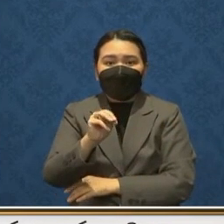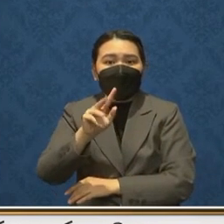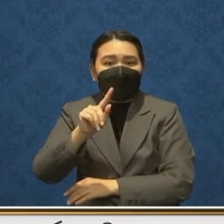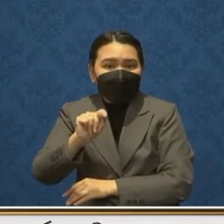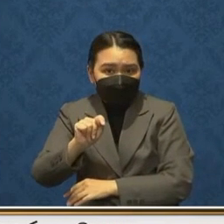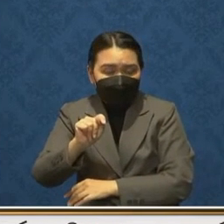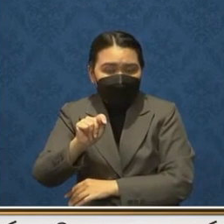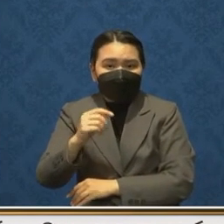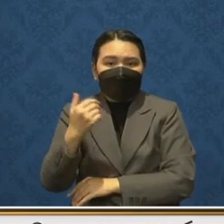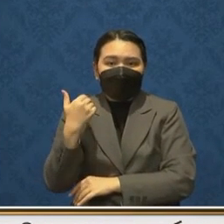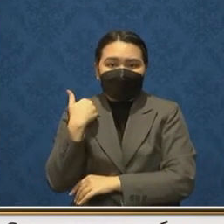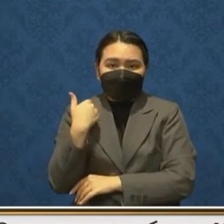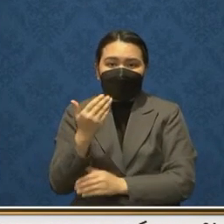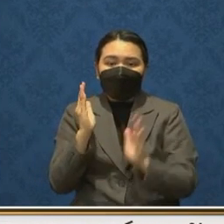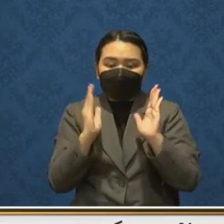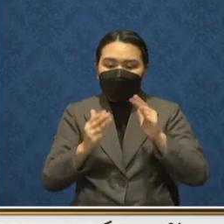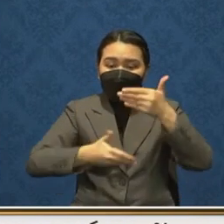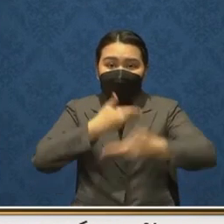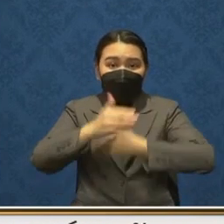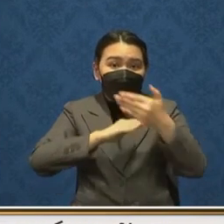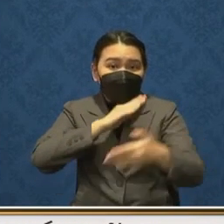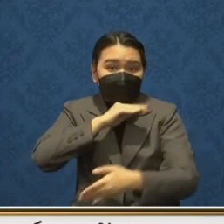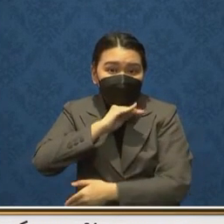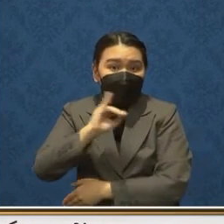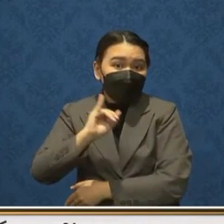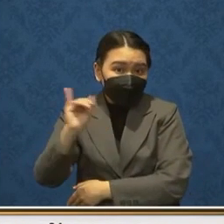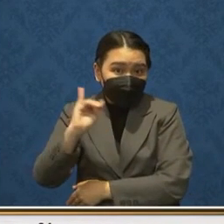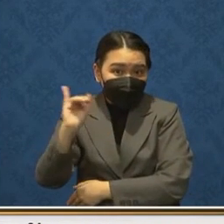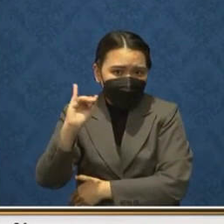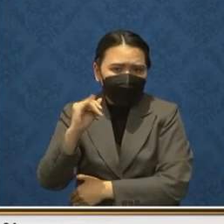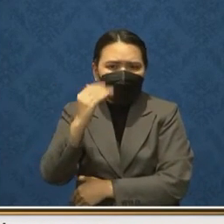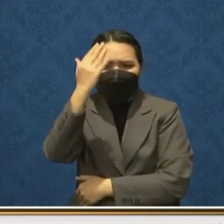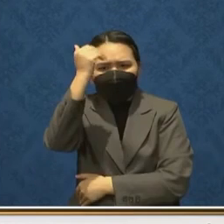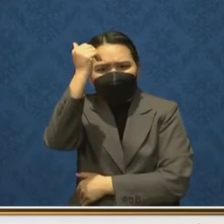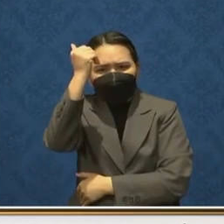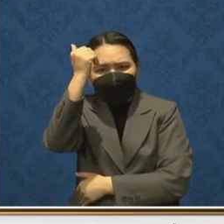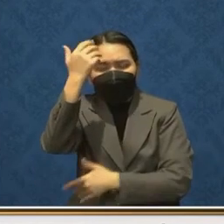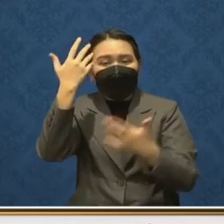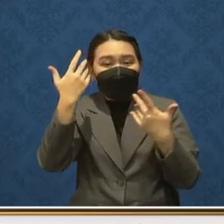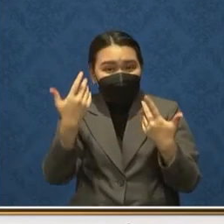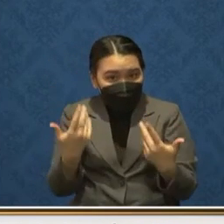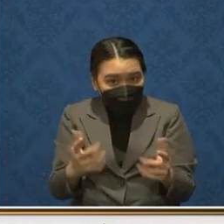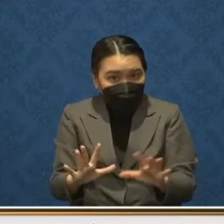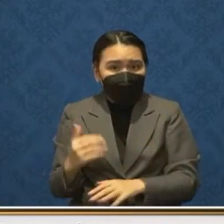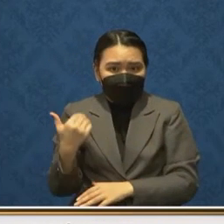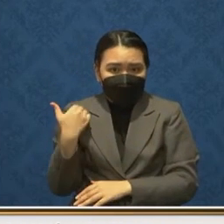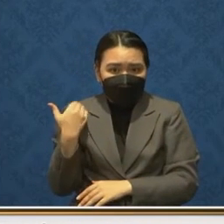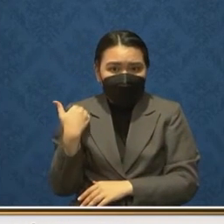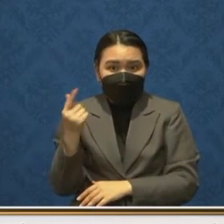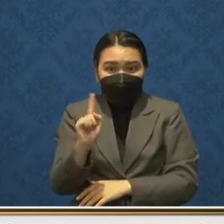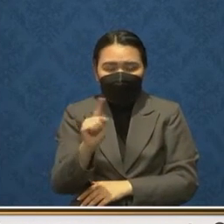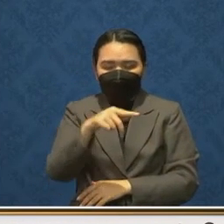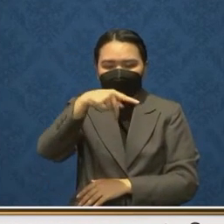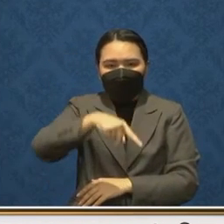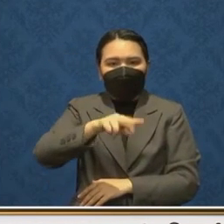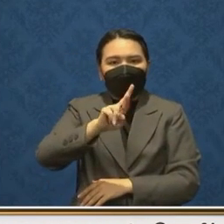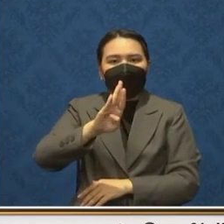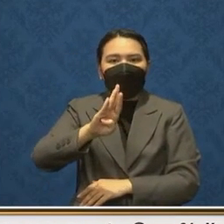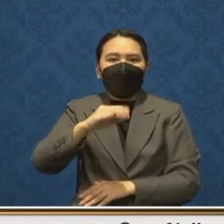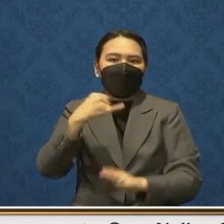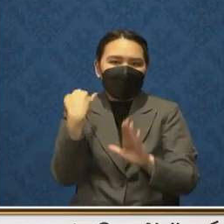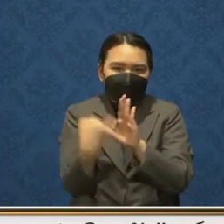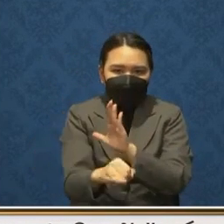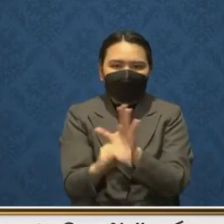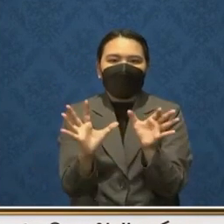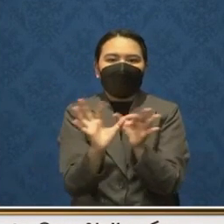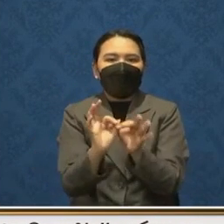โชวเป็พ่อข้าหมุทำ Loไม่พอนะครับพิจรษามอบอาéd